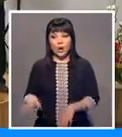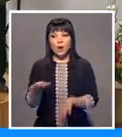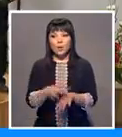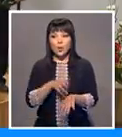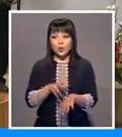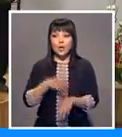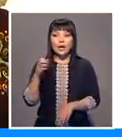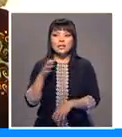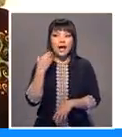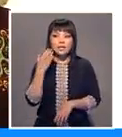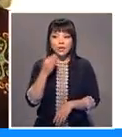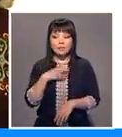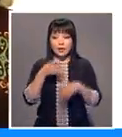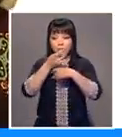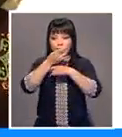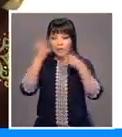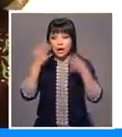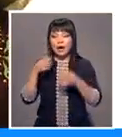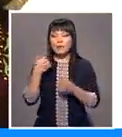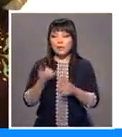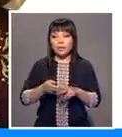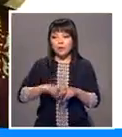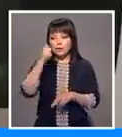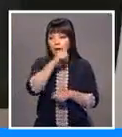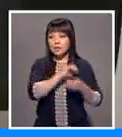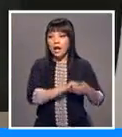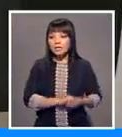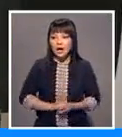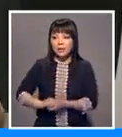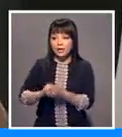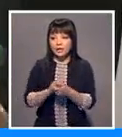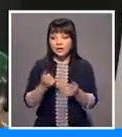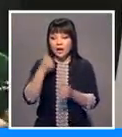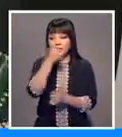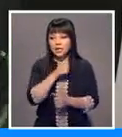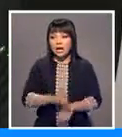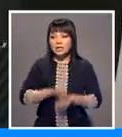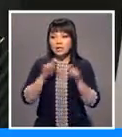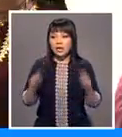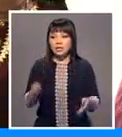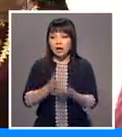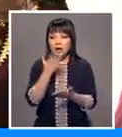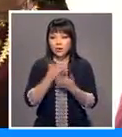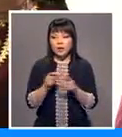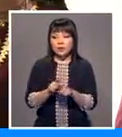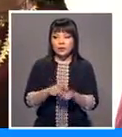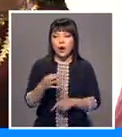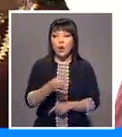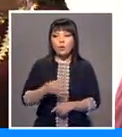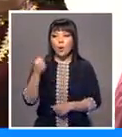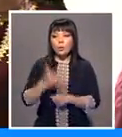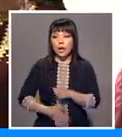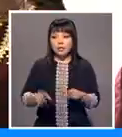Көкшетаудағы татар мәдениеті орталығы биыл ассамблея жылы болғандықтан шаруаларын жирата түскен. Мәселен, Ғалия Бану ансамблі облыс